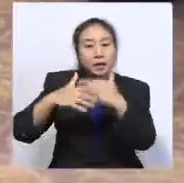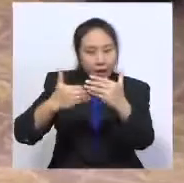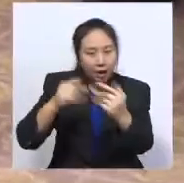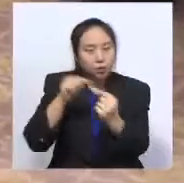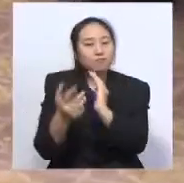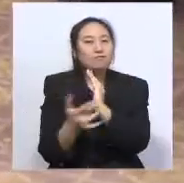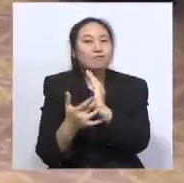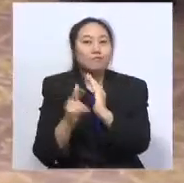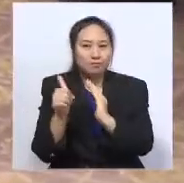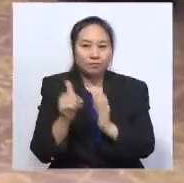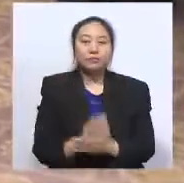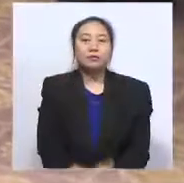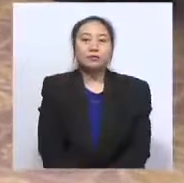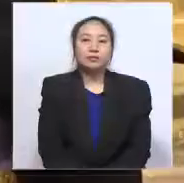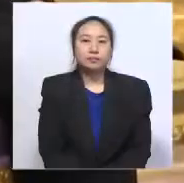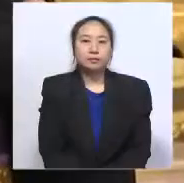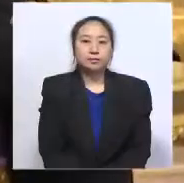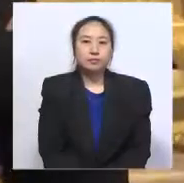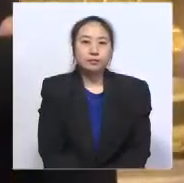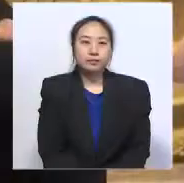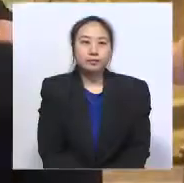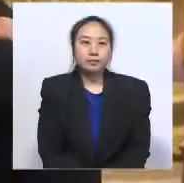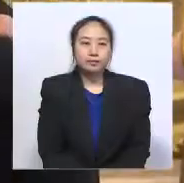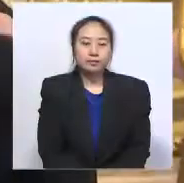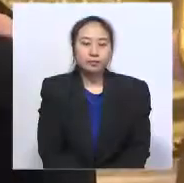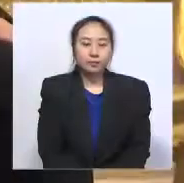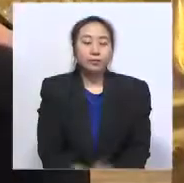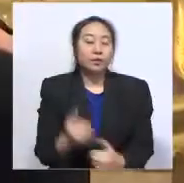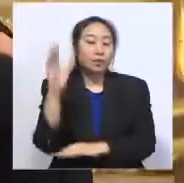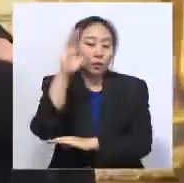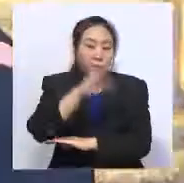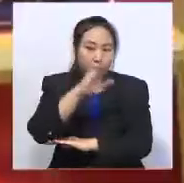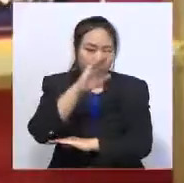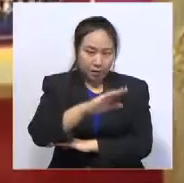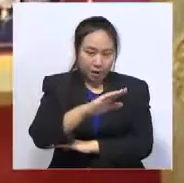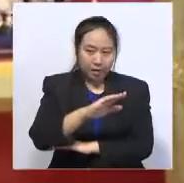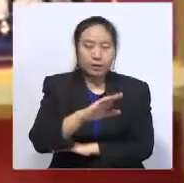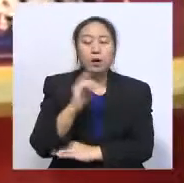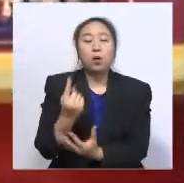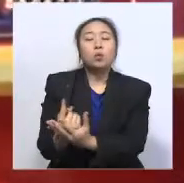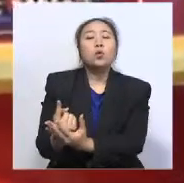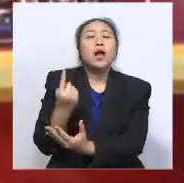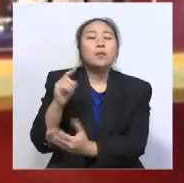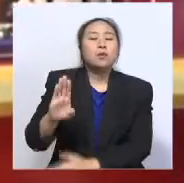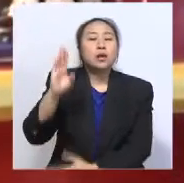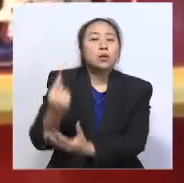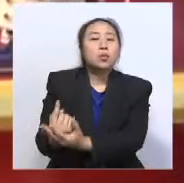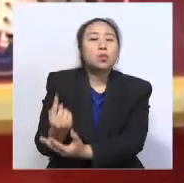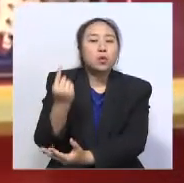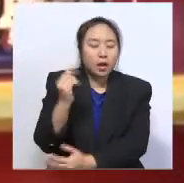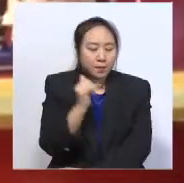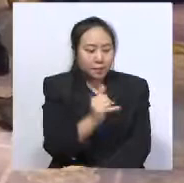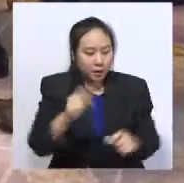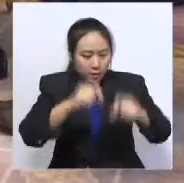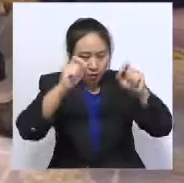ารถด้านดิจิทัลอีคอมเมิร์ซนะคะ และก็ในช่วงบ่ายนะครับตัวแทนของอาลีบาบากรุ๊ปเองก็จะได้